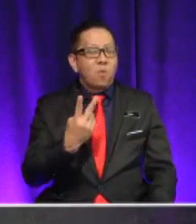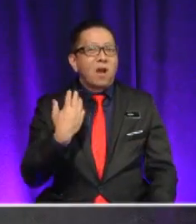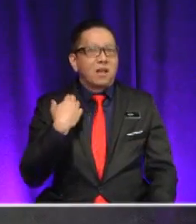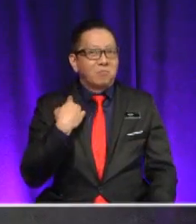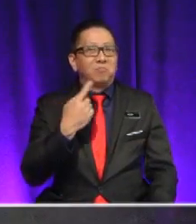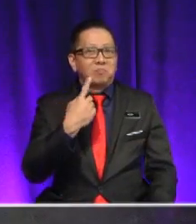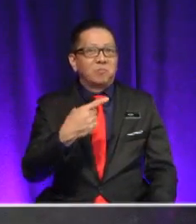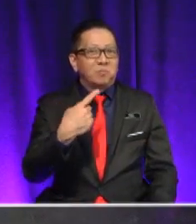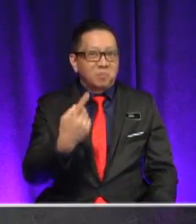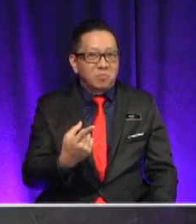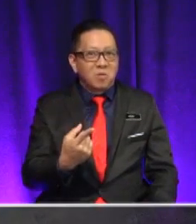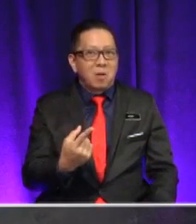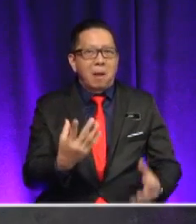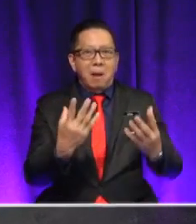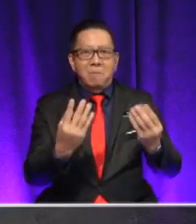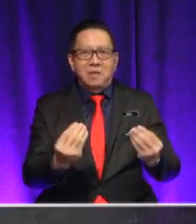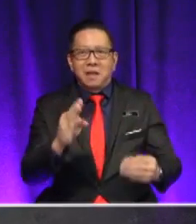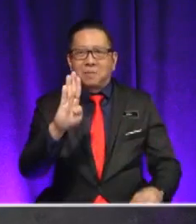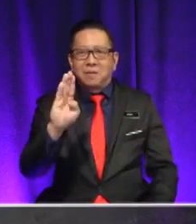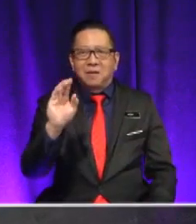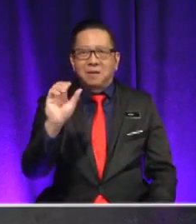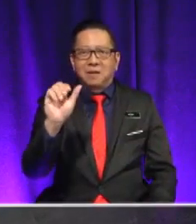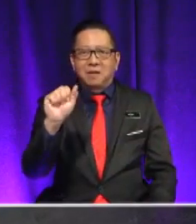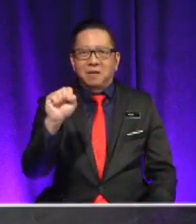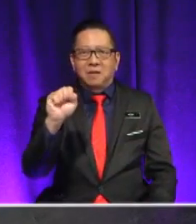disebut satu perkata itu basah